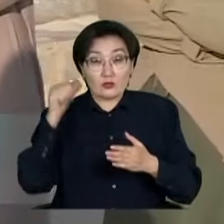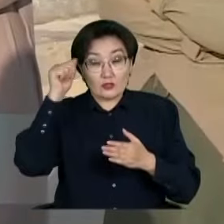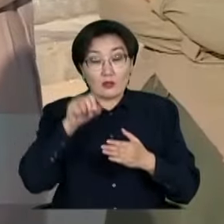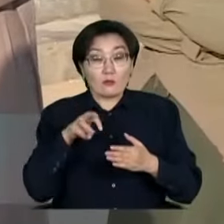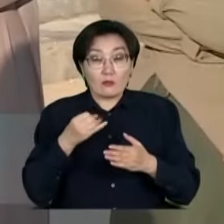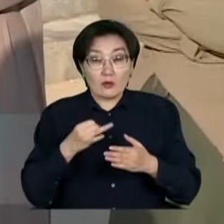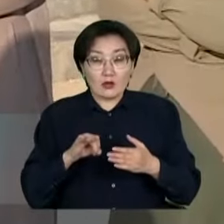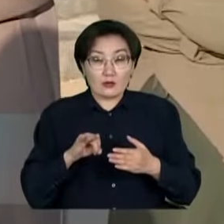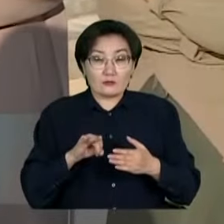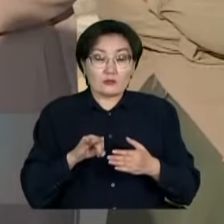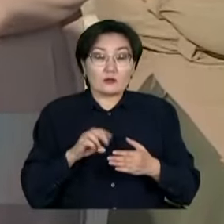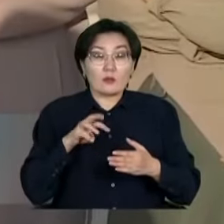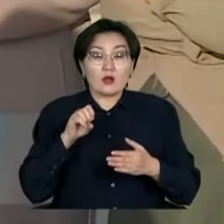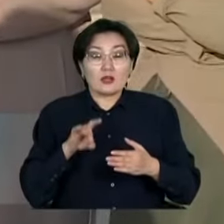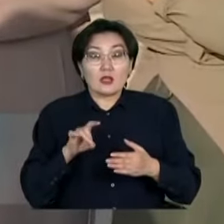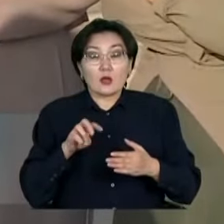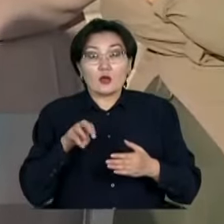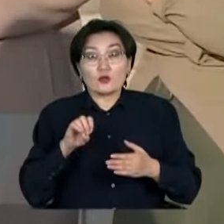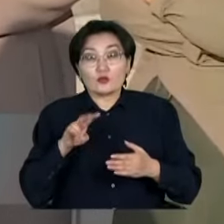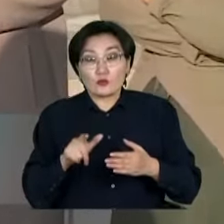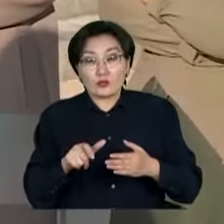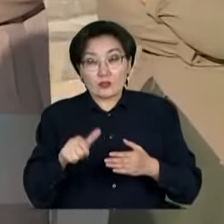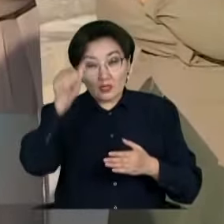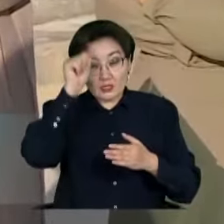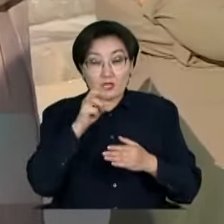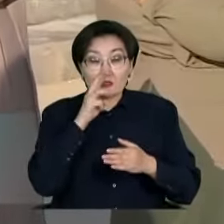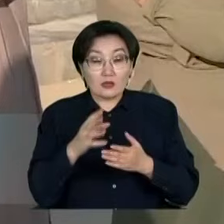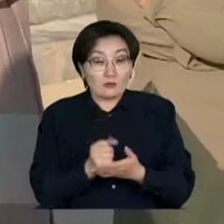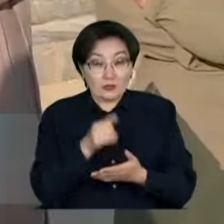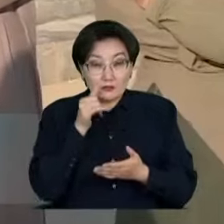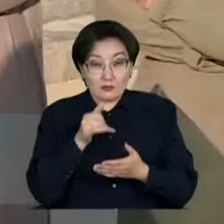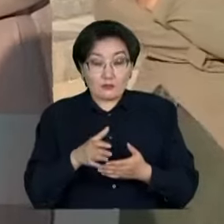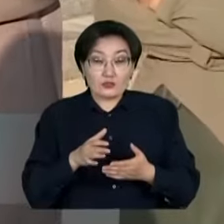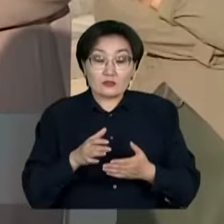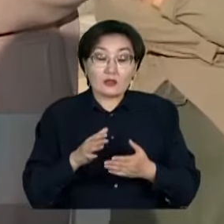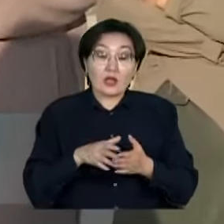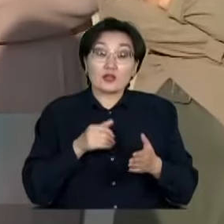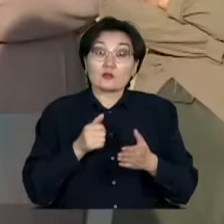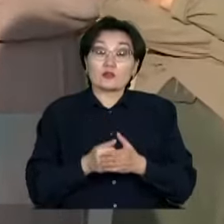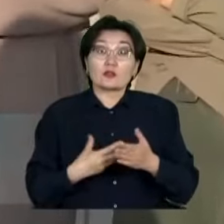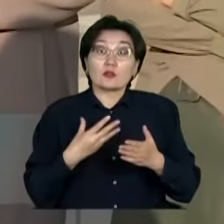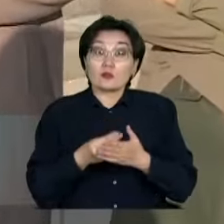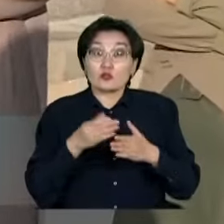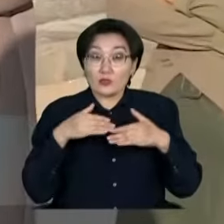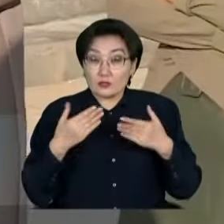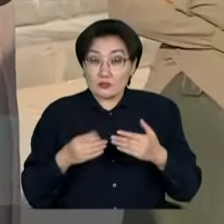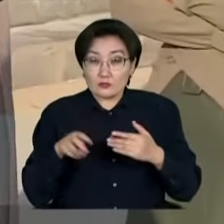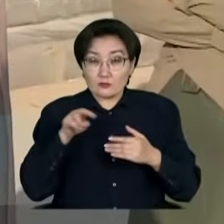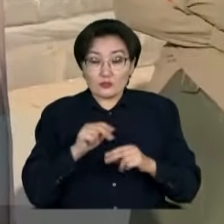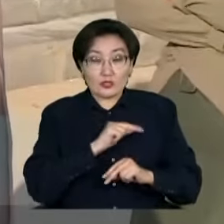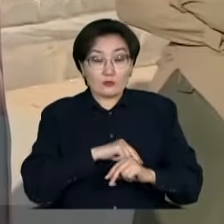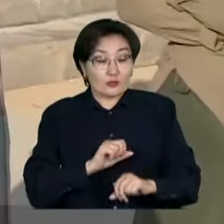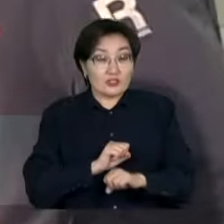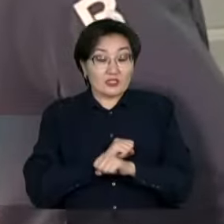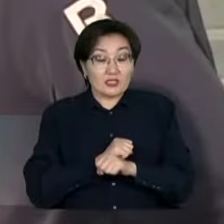мен июньнің айлығын әлі алмай жүрмін. Мамыр маусым айларын әлі күнге дейін берген жоқ. Және жаңа еңбек